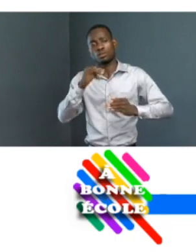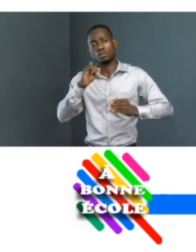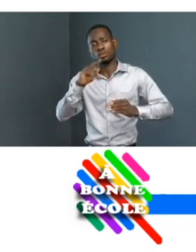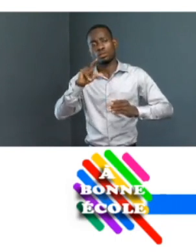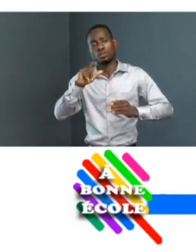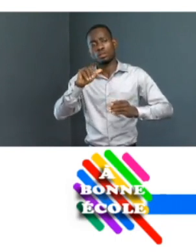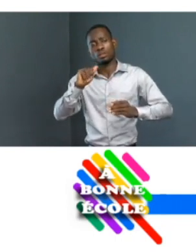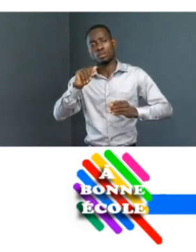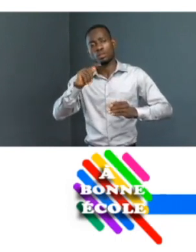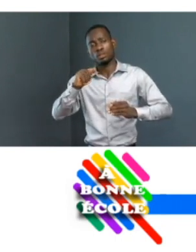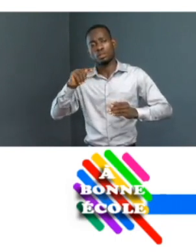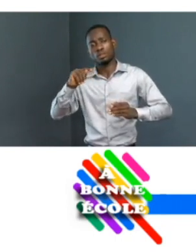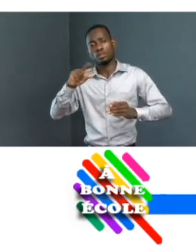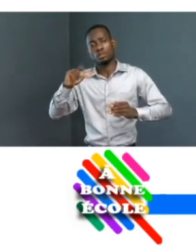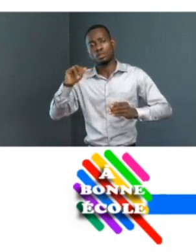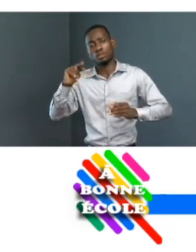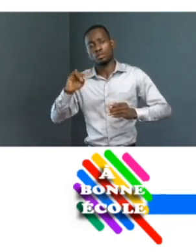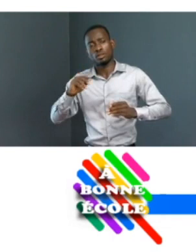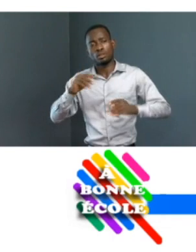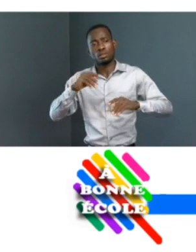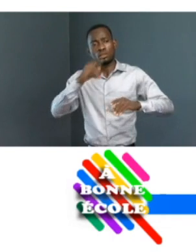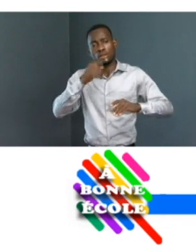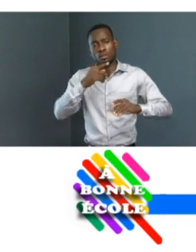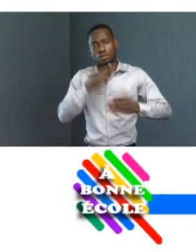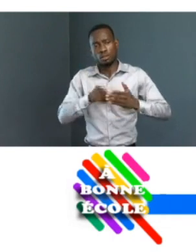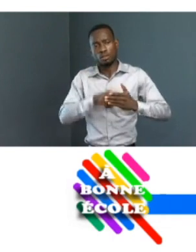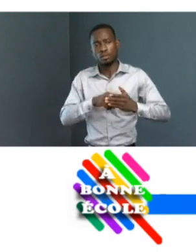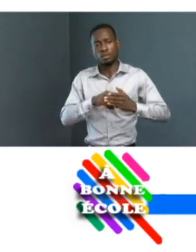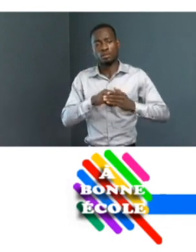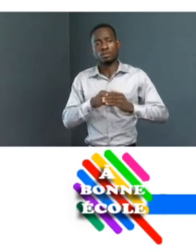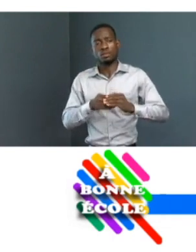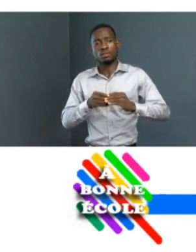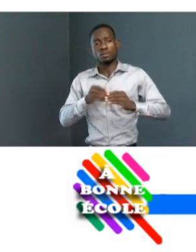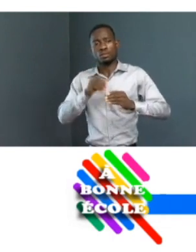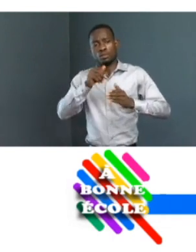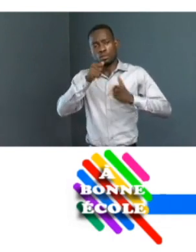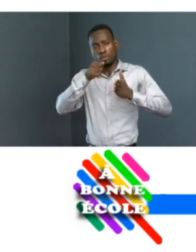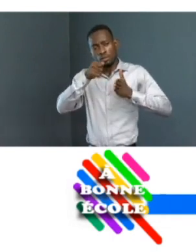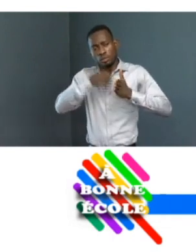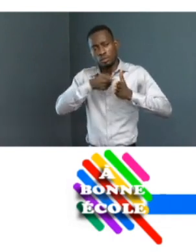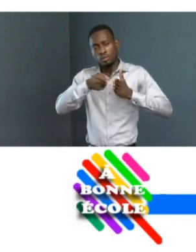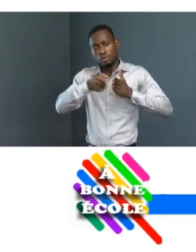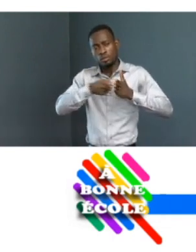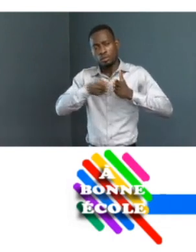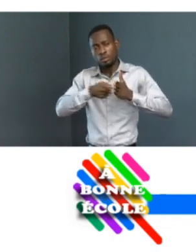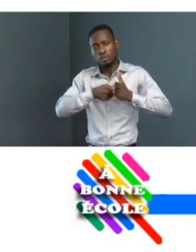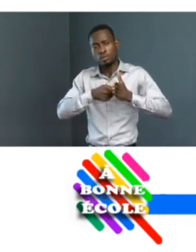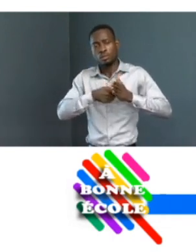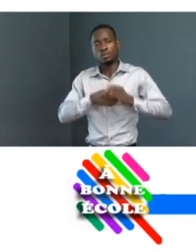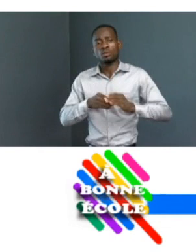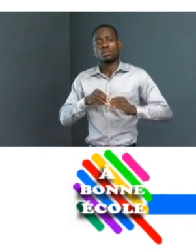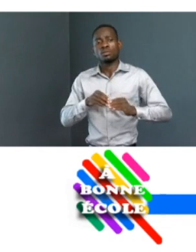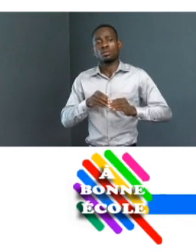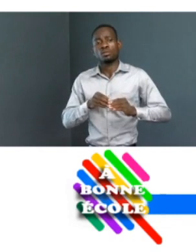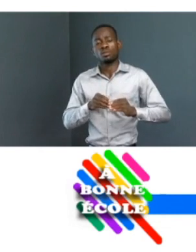le traitement, c'est une intervention chirurgicale. Dans les cas sévères, on procède